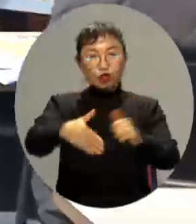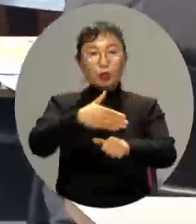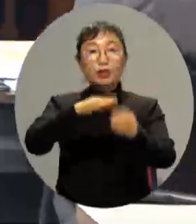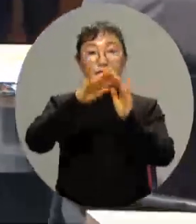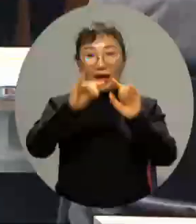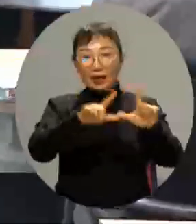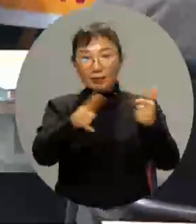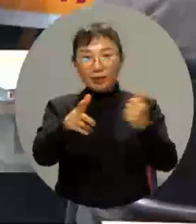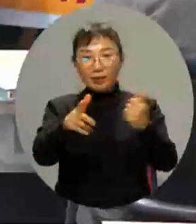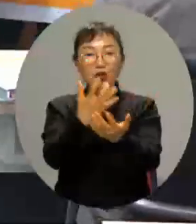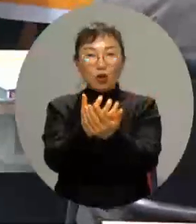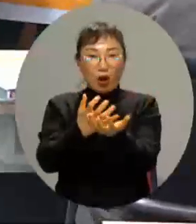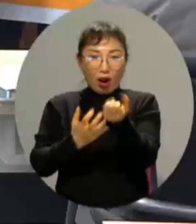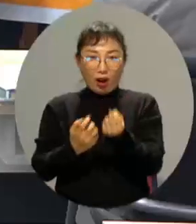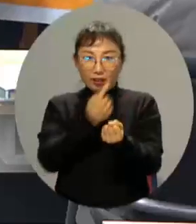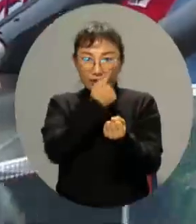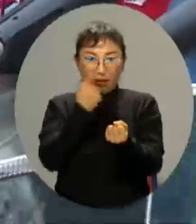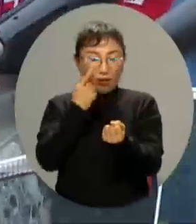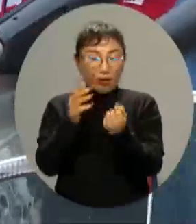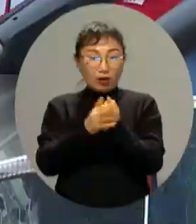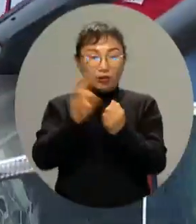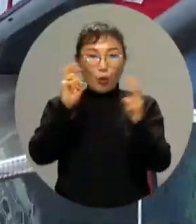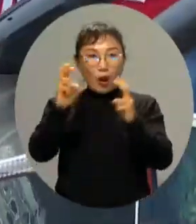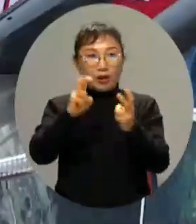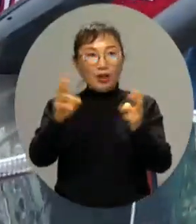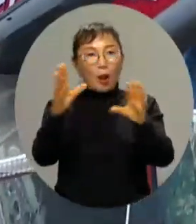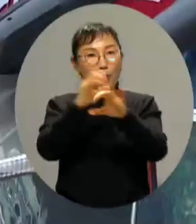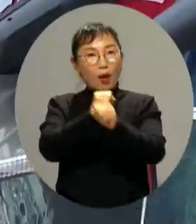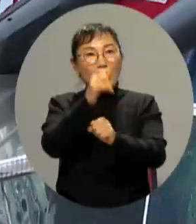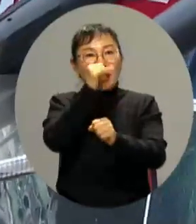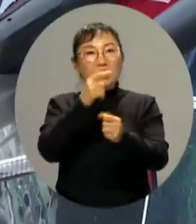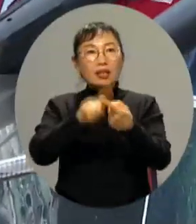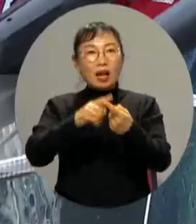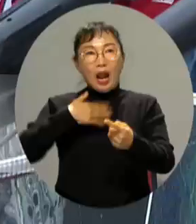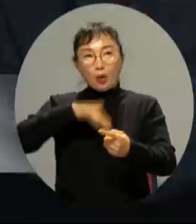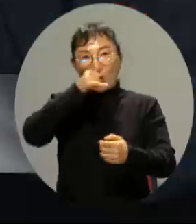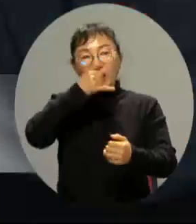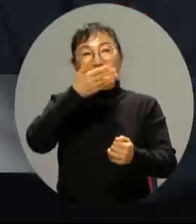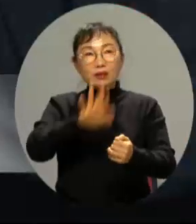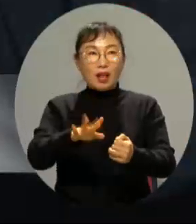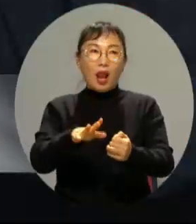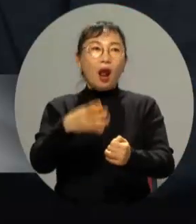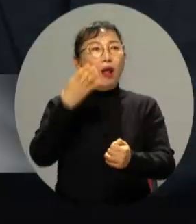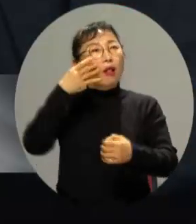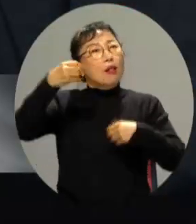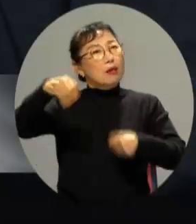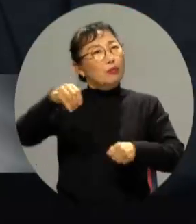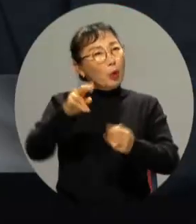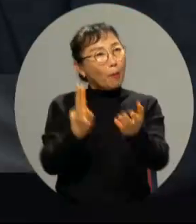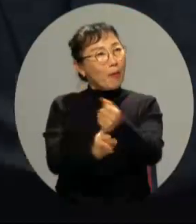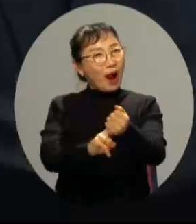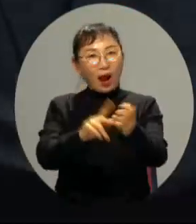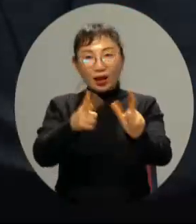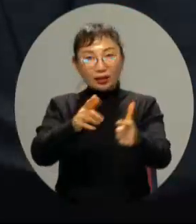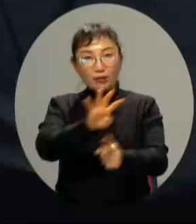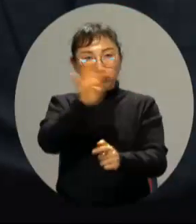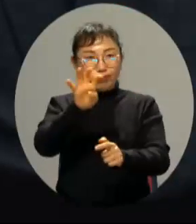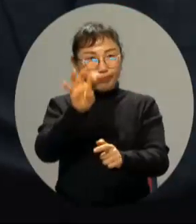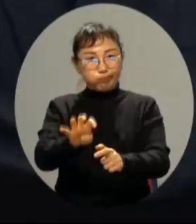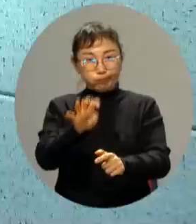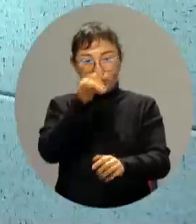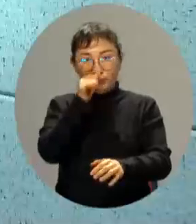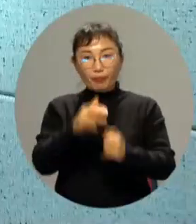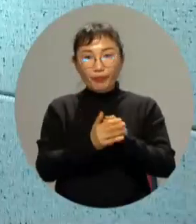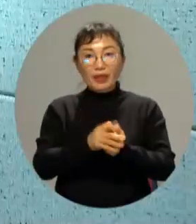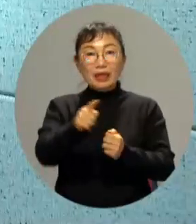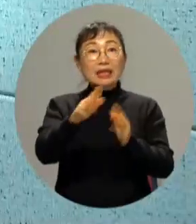이 서류를 근거로 업체 측이 멸종위기 종이 있음을 알면서도 일부러 숨긴 것 아니냐며 의심하고 있습니다.